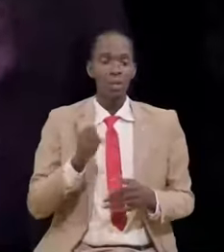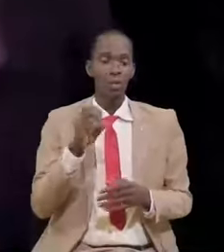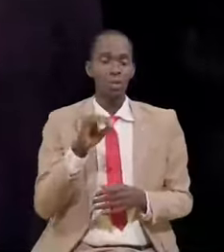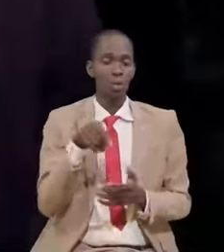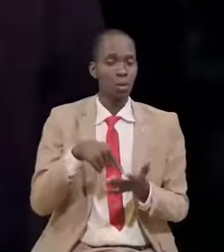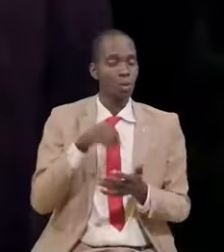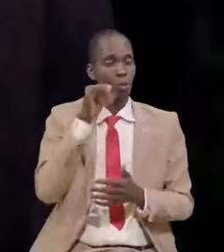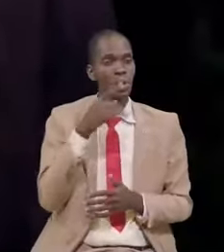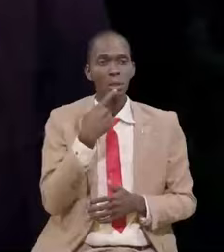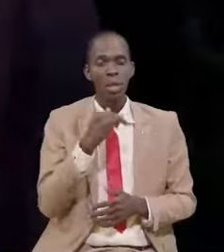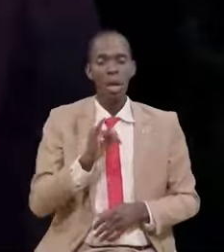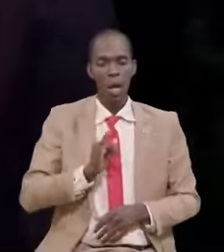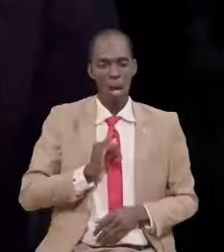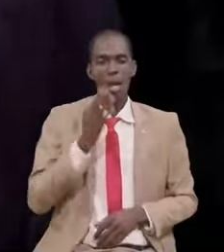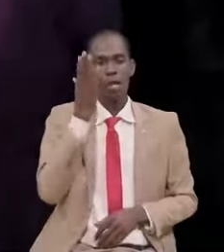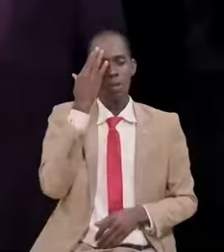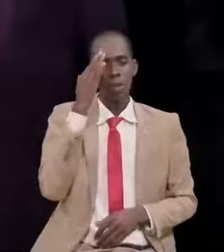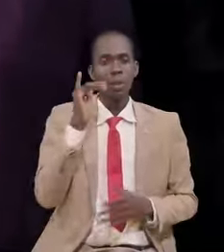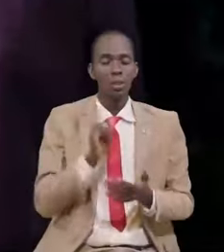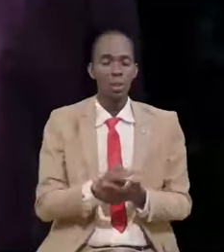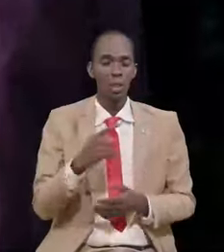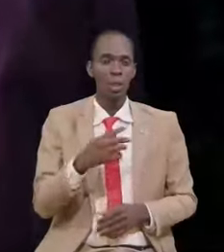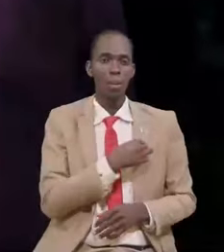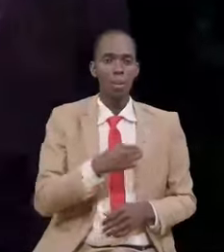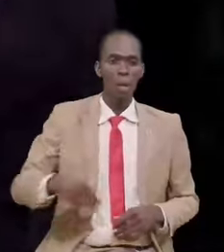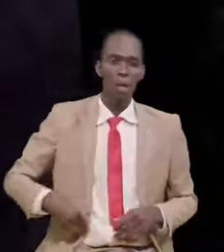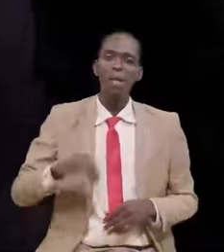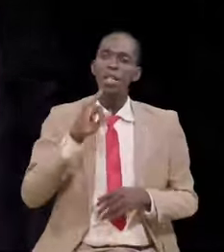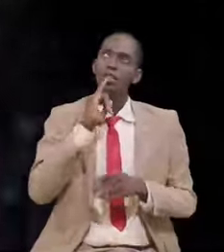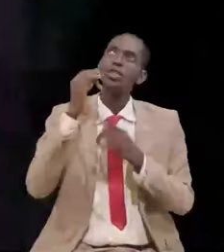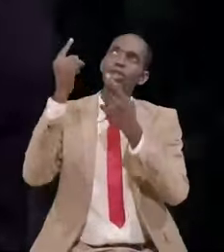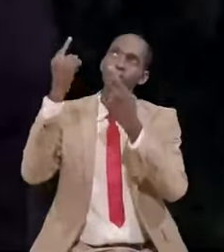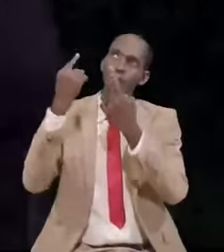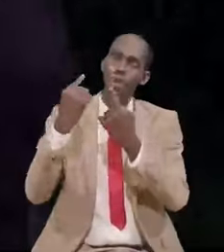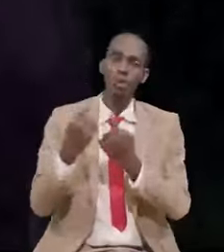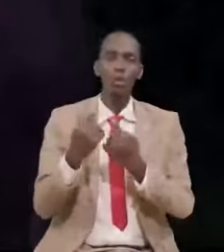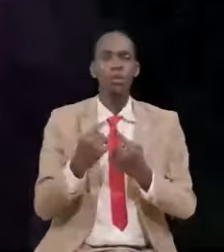Elle dit, je sais que le Messie doit venir.